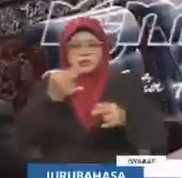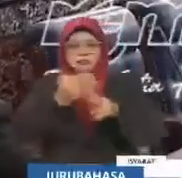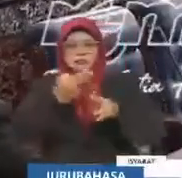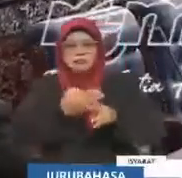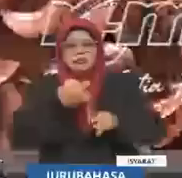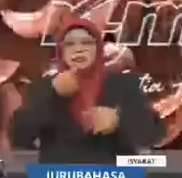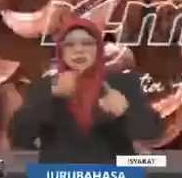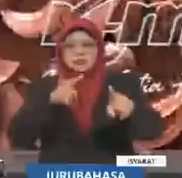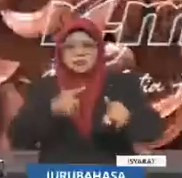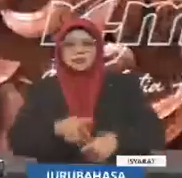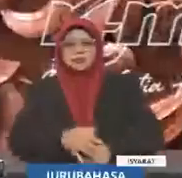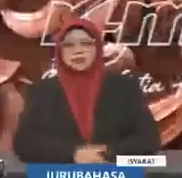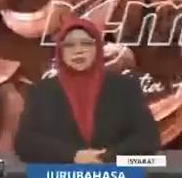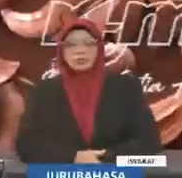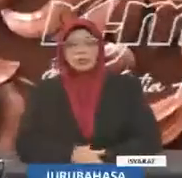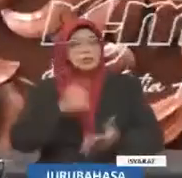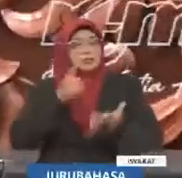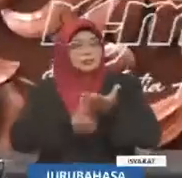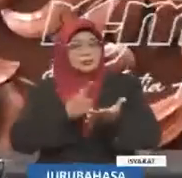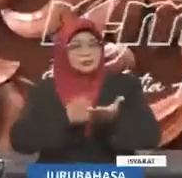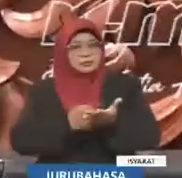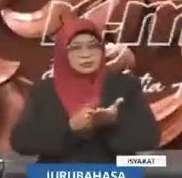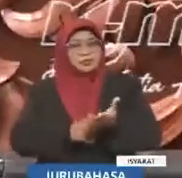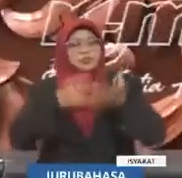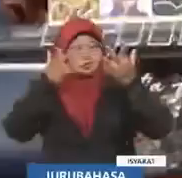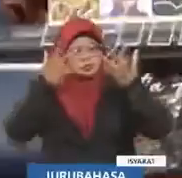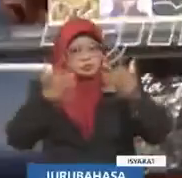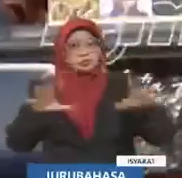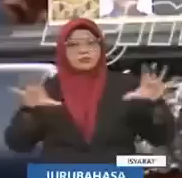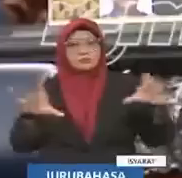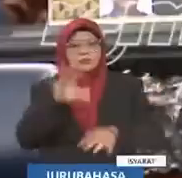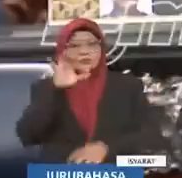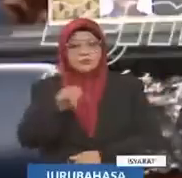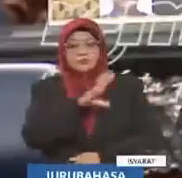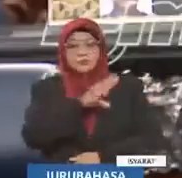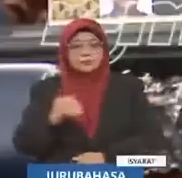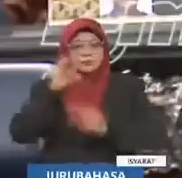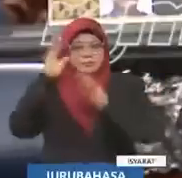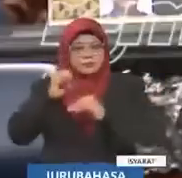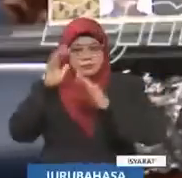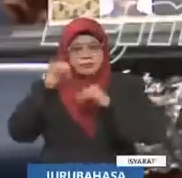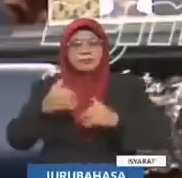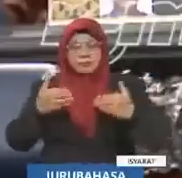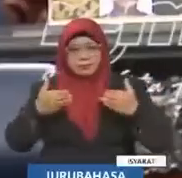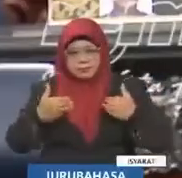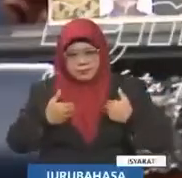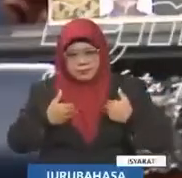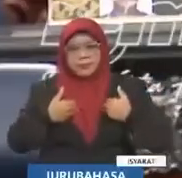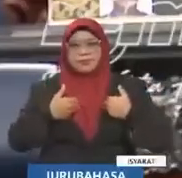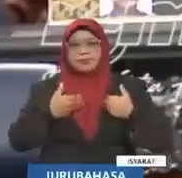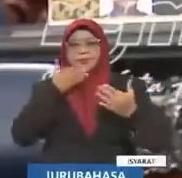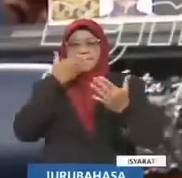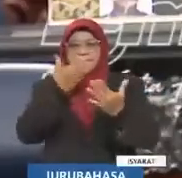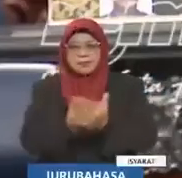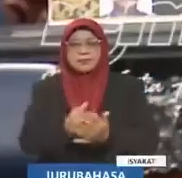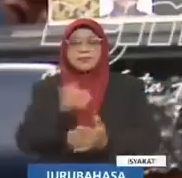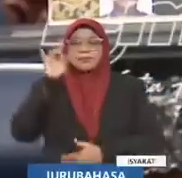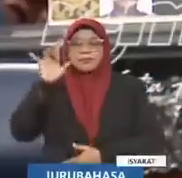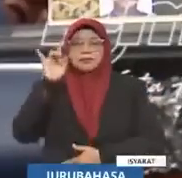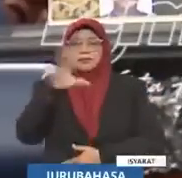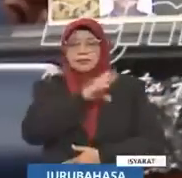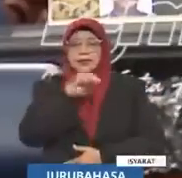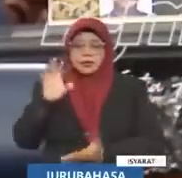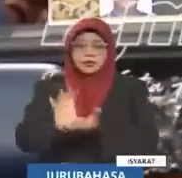masyarakat perbincangan telah dibuat dan kita mengharapkan ada hasilnya nah Insyaallah